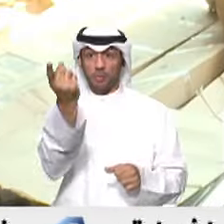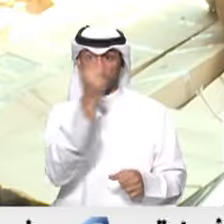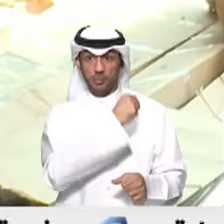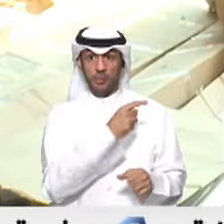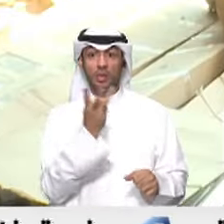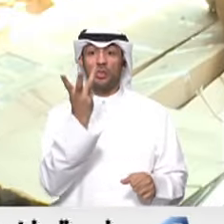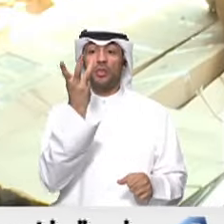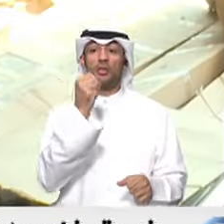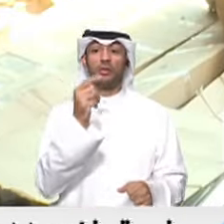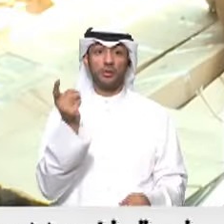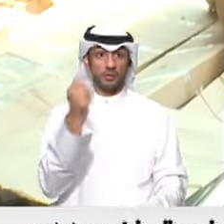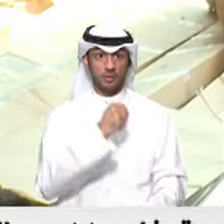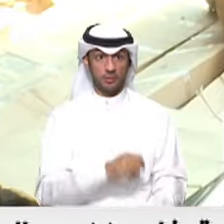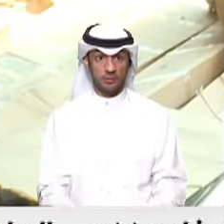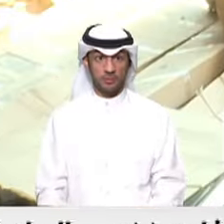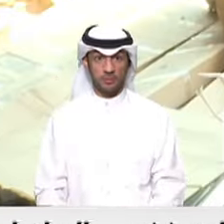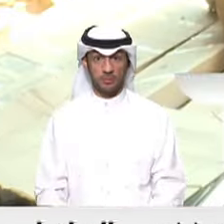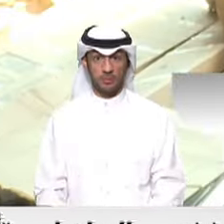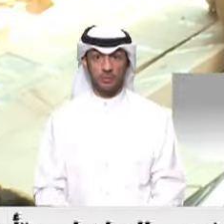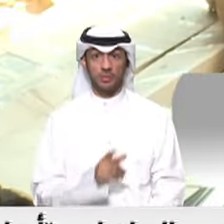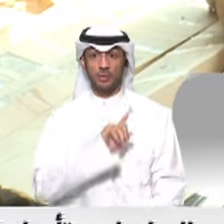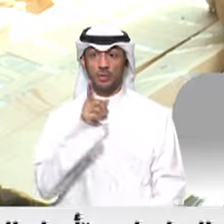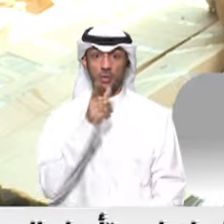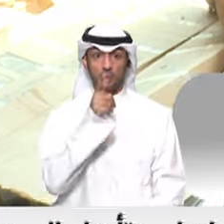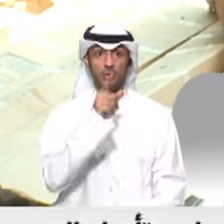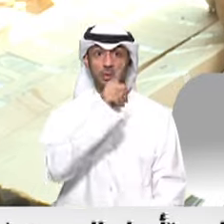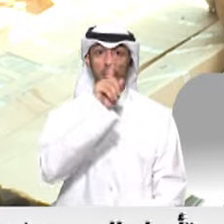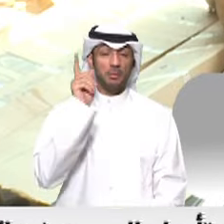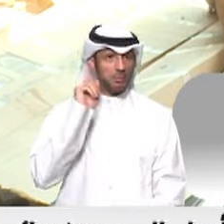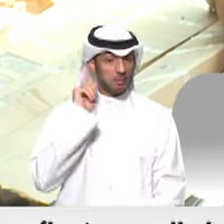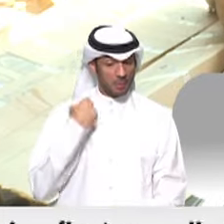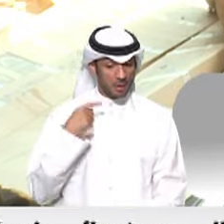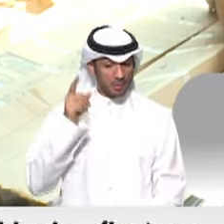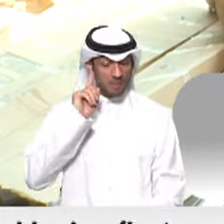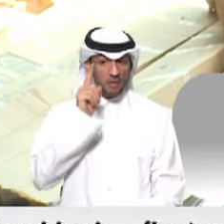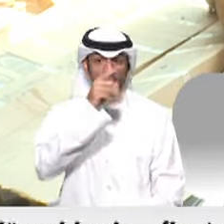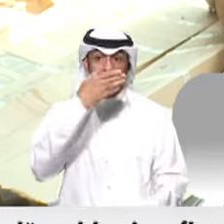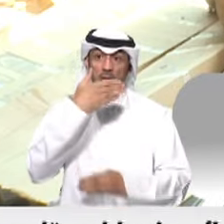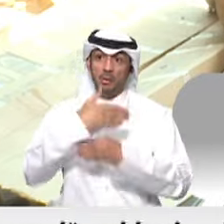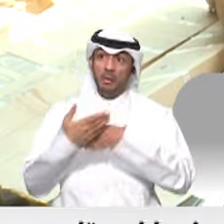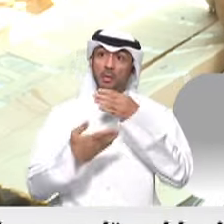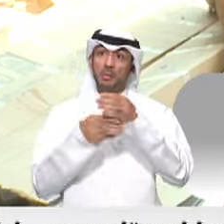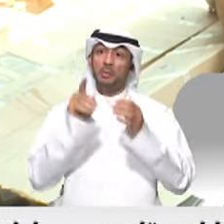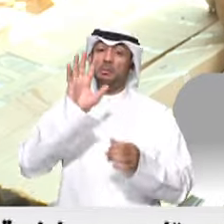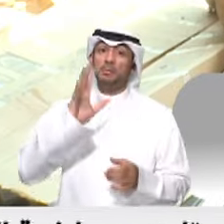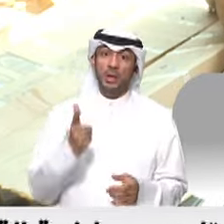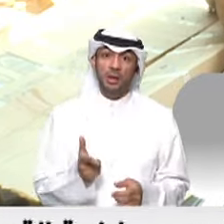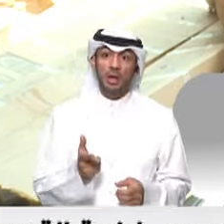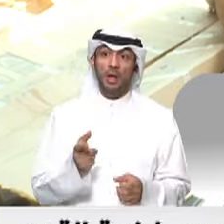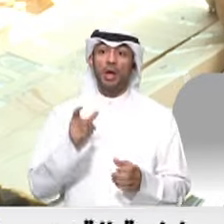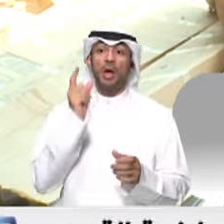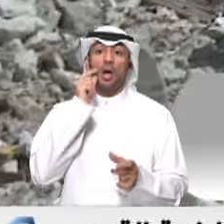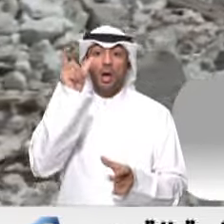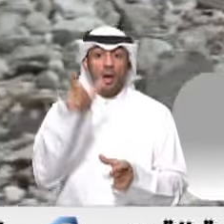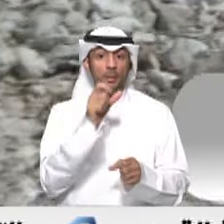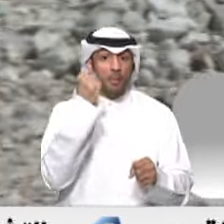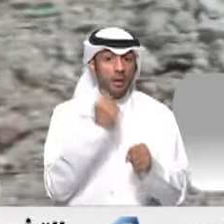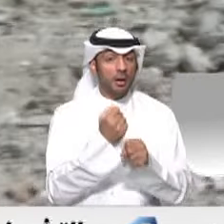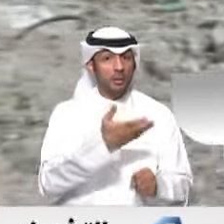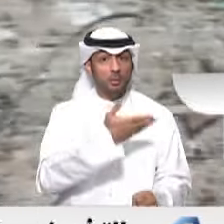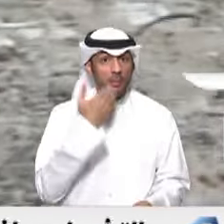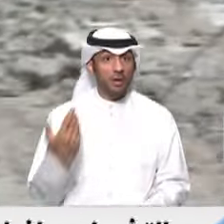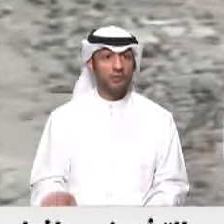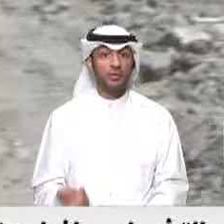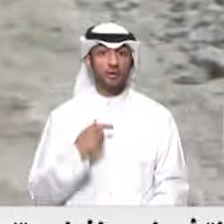هذه المصيبه ما ندري متى يبنون مت يتواجدون بالموقع مبنى حتى عمال ما في او مغول مثل ما انتم شايفين اما